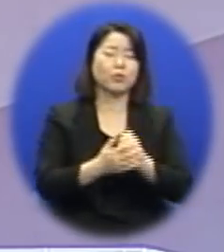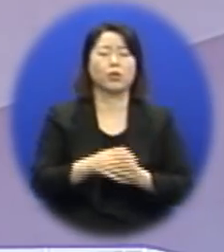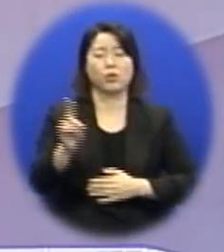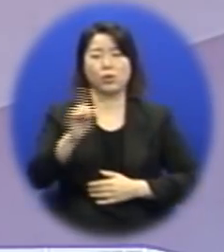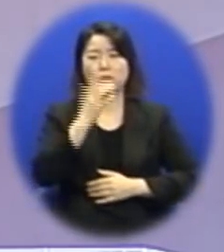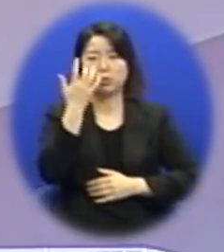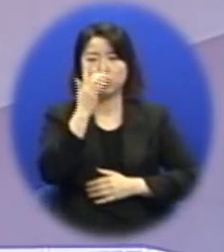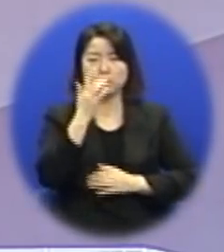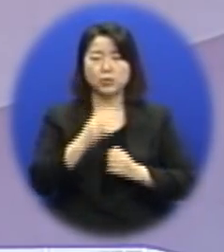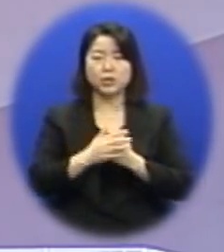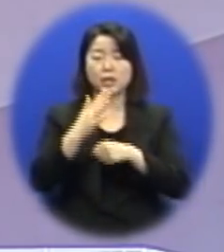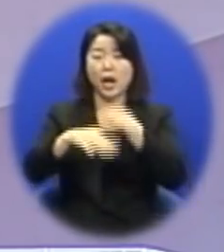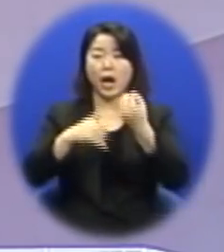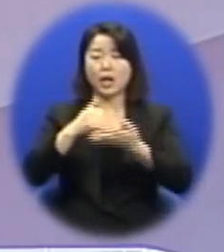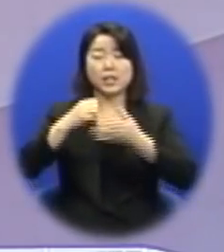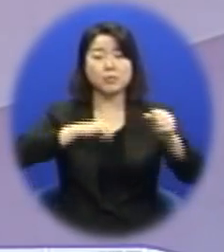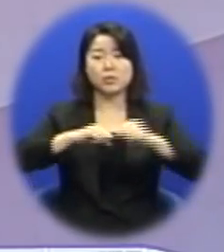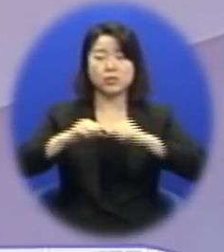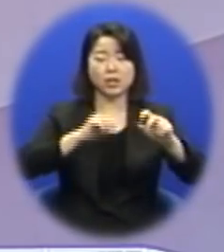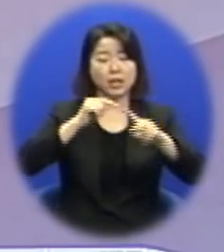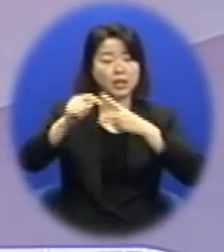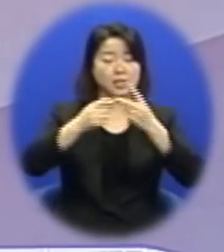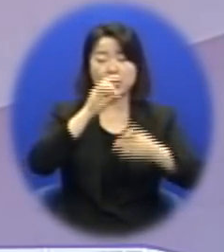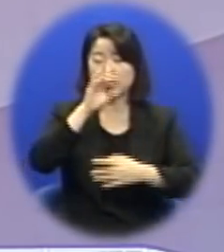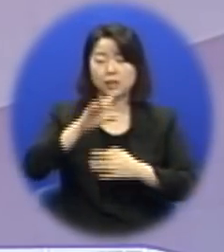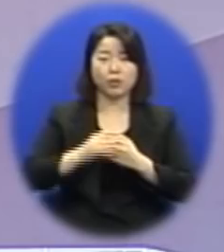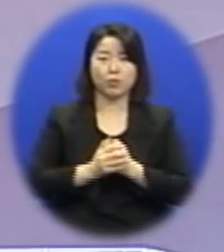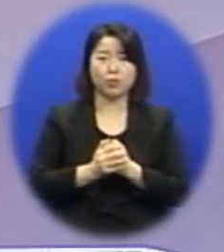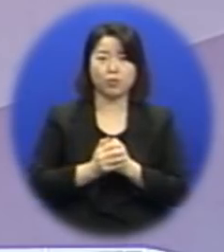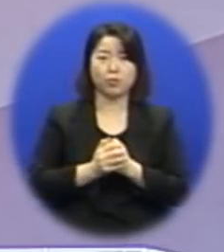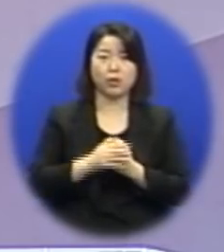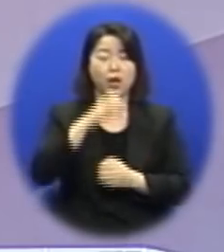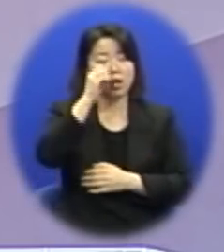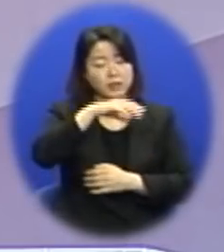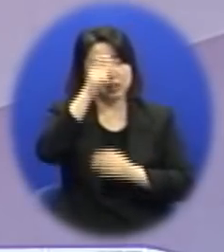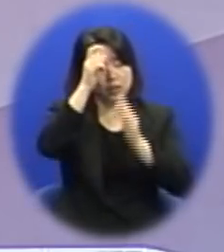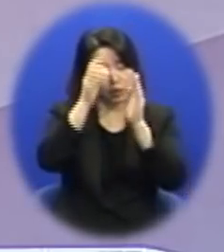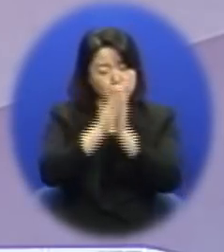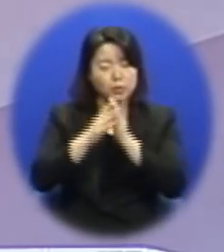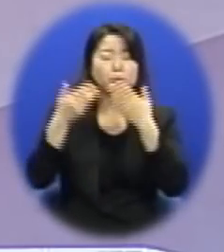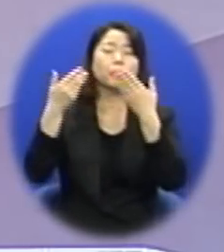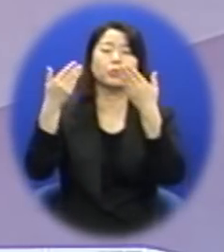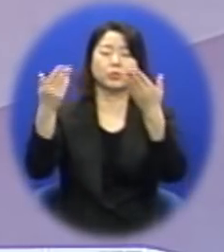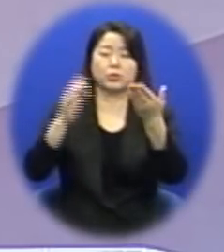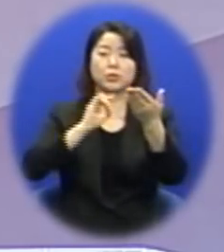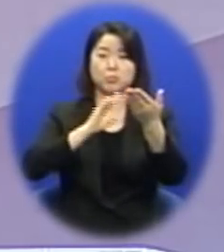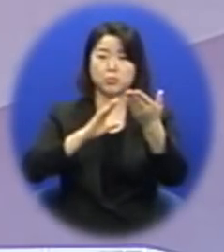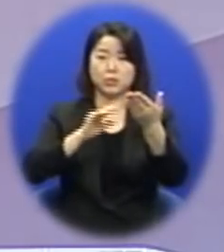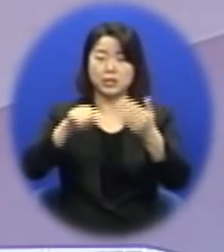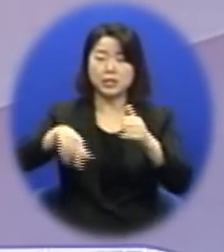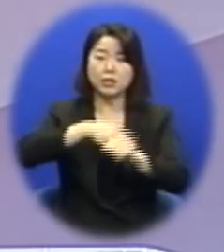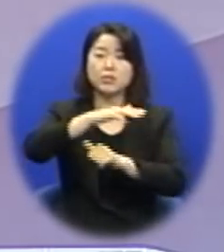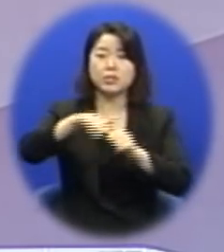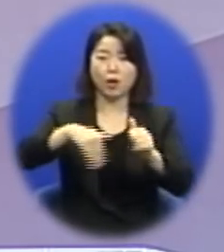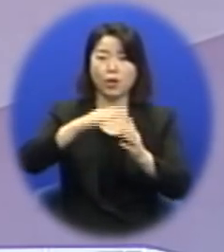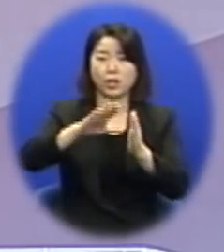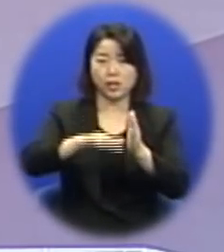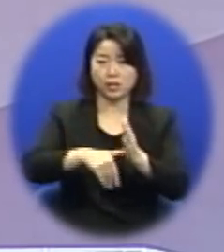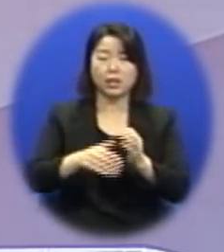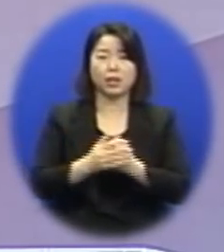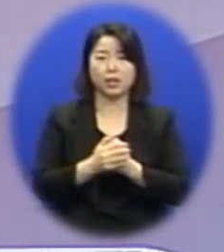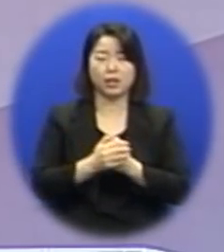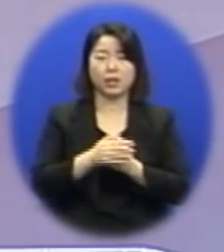도무지 하나님의 역사는 이해가 안 되고 그냥 기도밖에 할 수밖에 없는 이런 상황